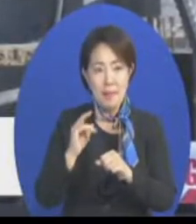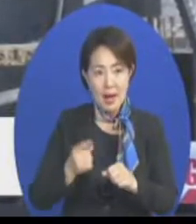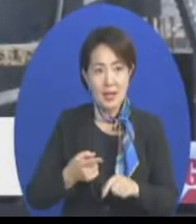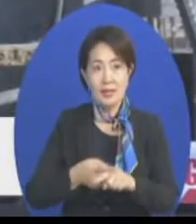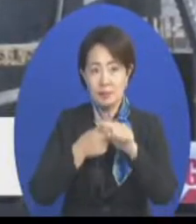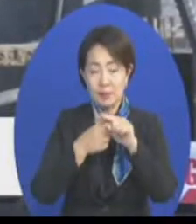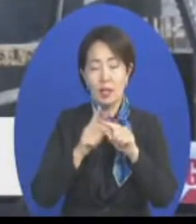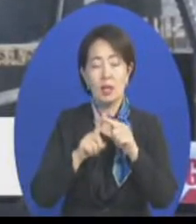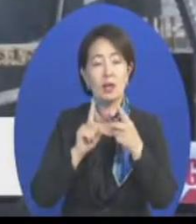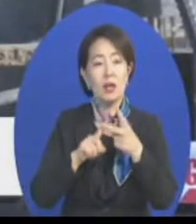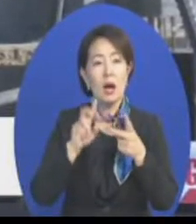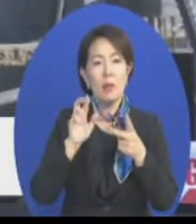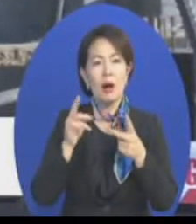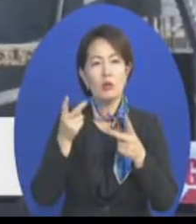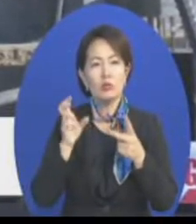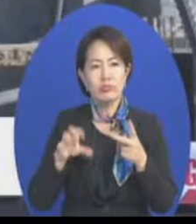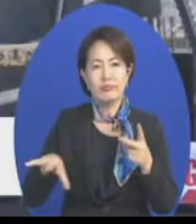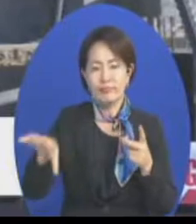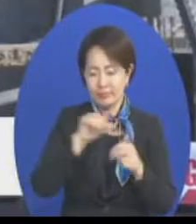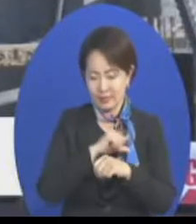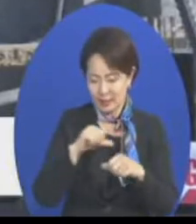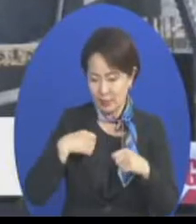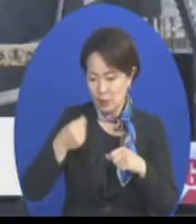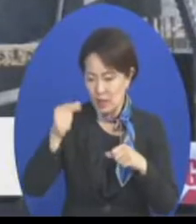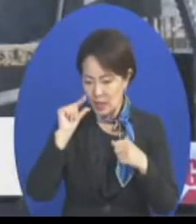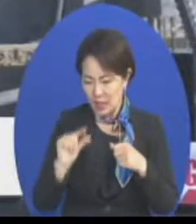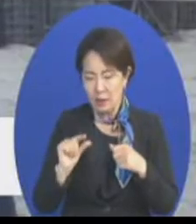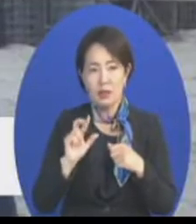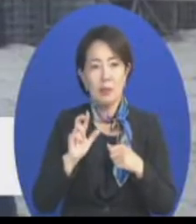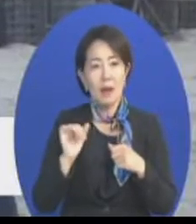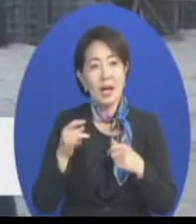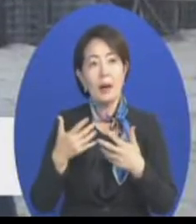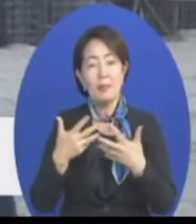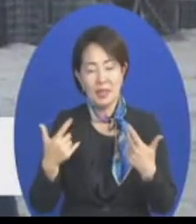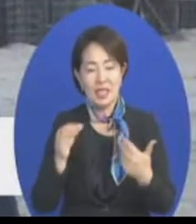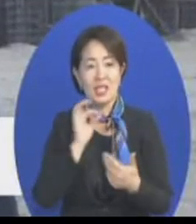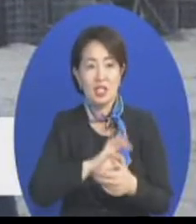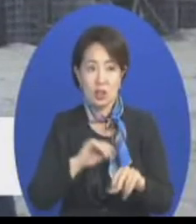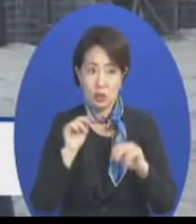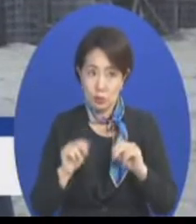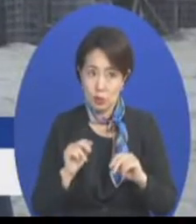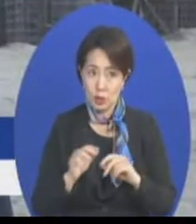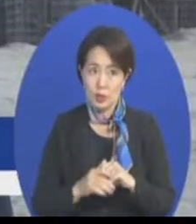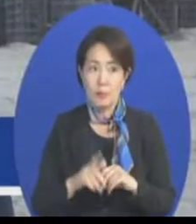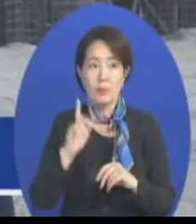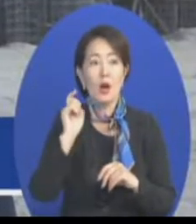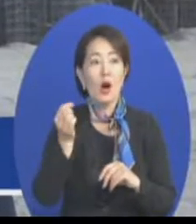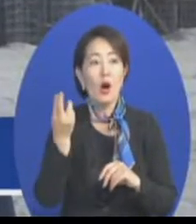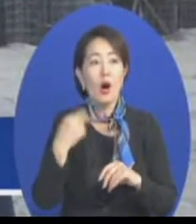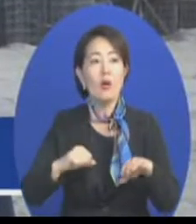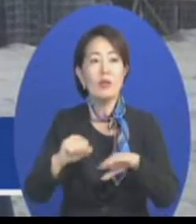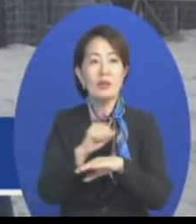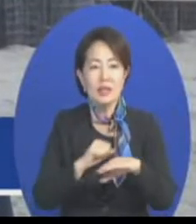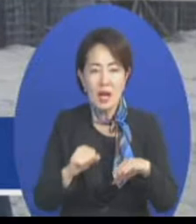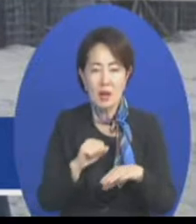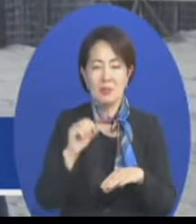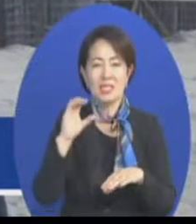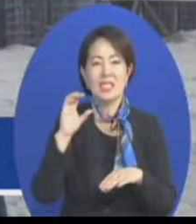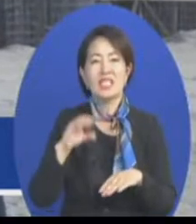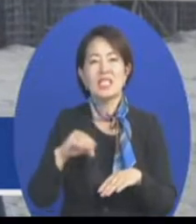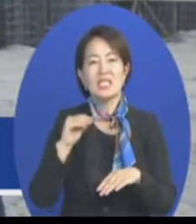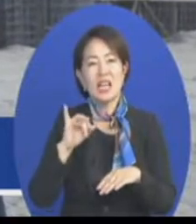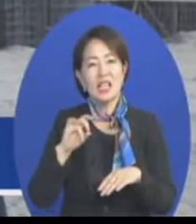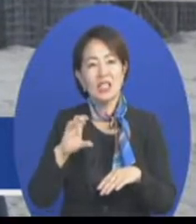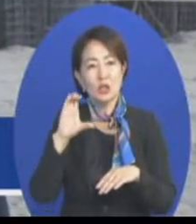нь баруун бүсийн ардэр гэдэг нь хямд үнэтэй бараа материал хэрэгэлт болох юм. Ховд аймгийн жаргалын цомыг одоо төлөвлөлтэй үед одоо